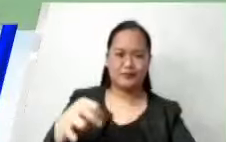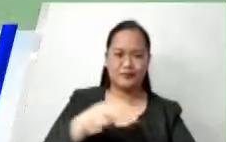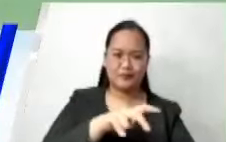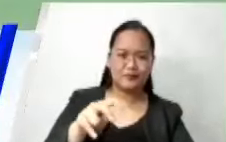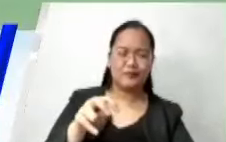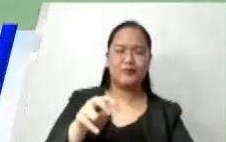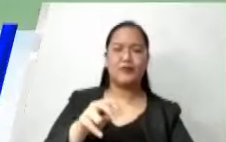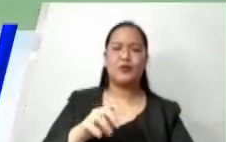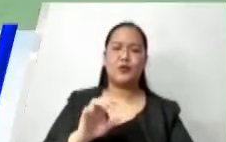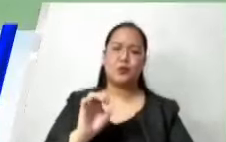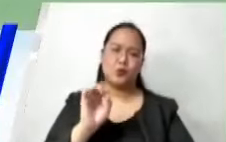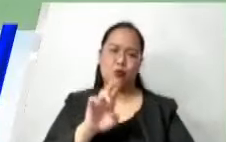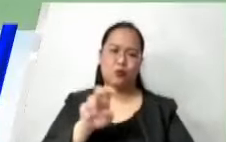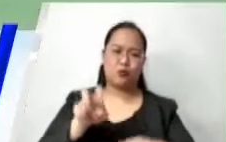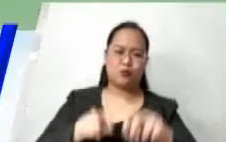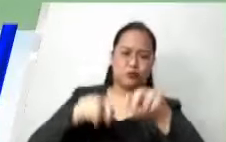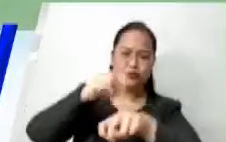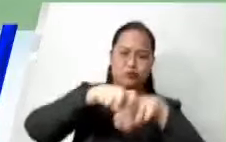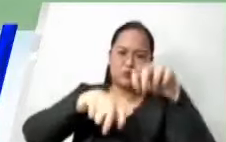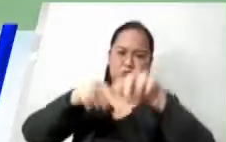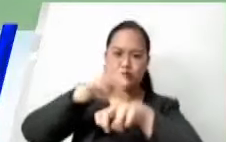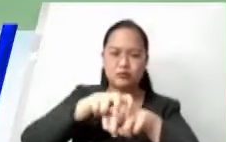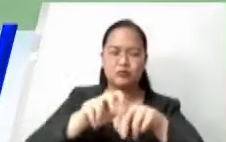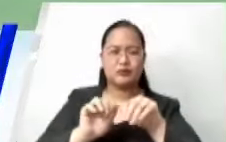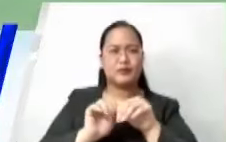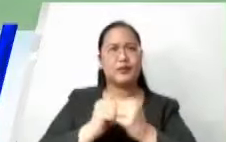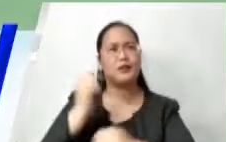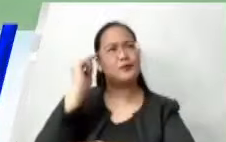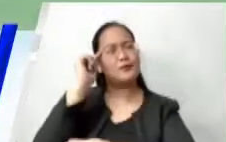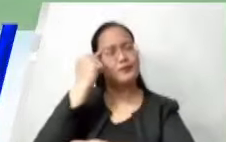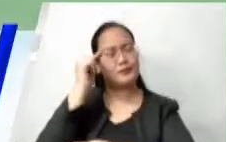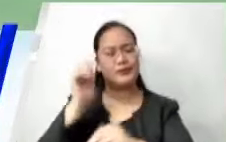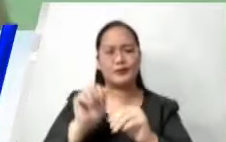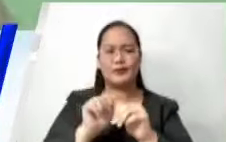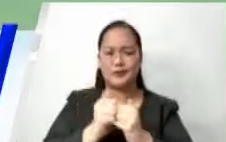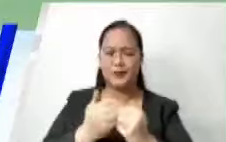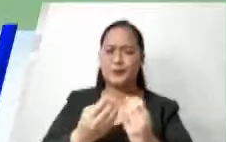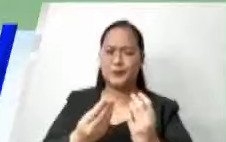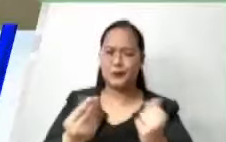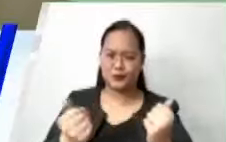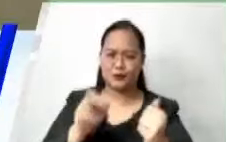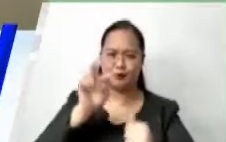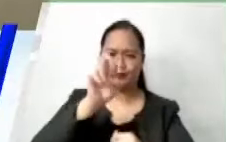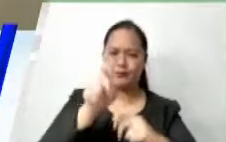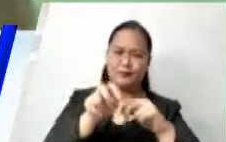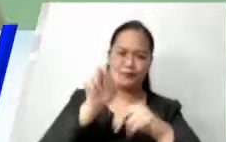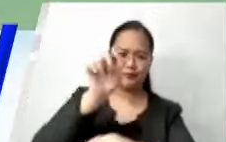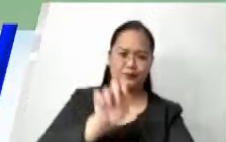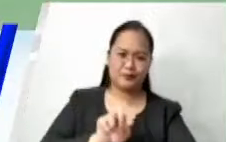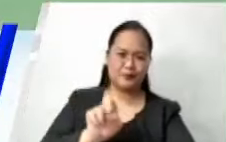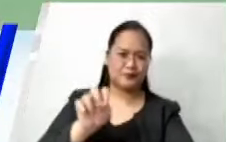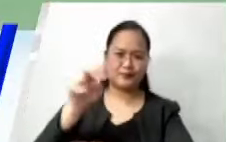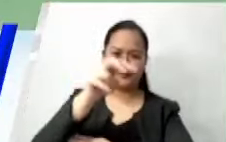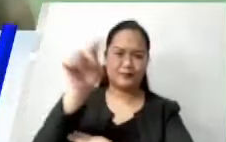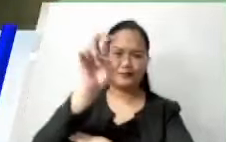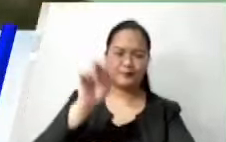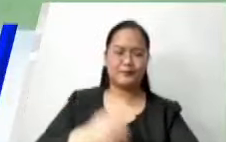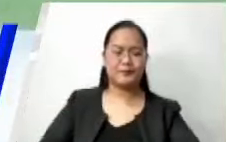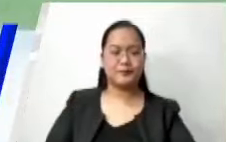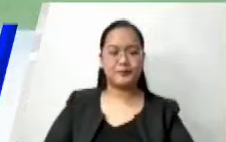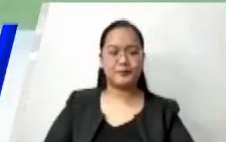out what technique I'm gonna use in the rings. And I think of it